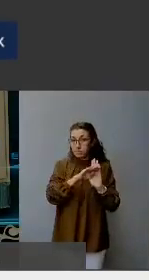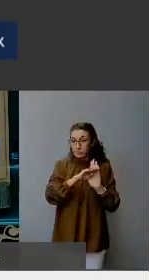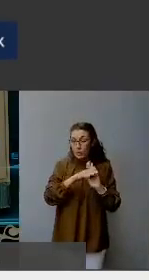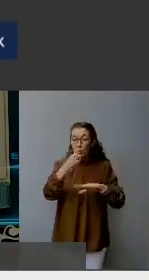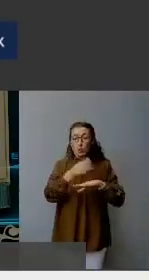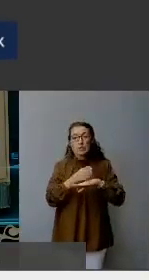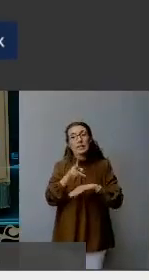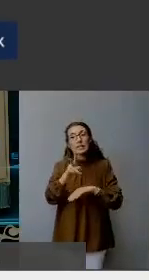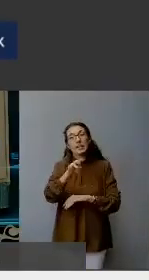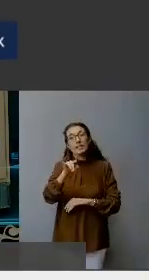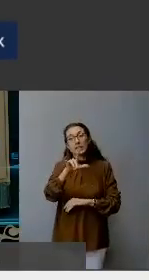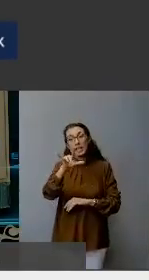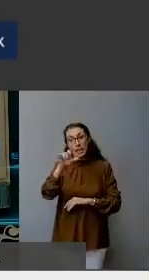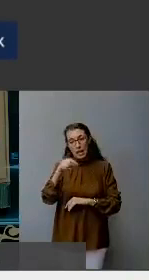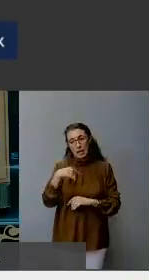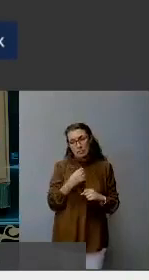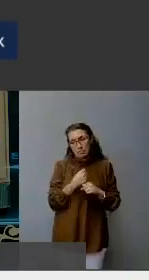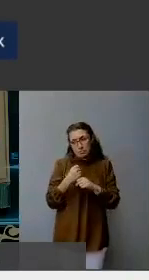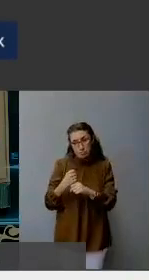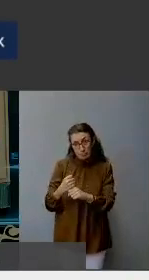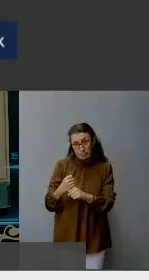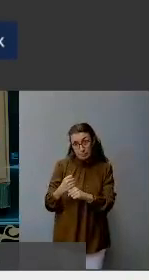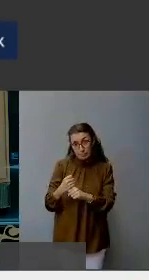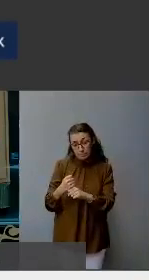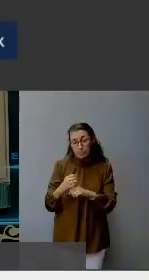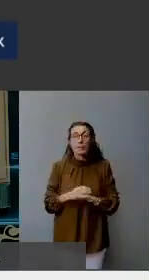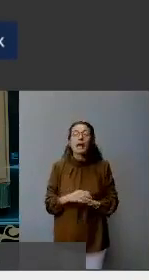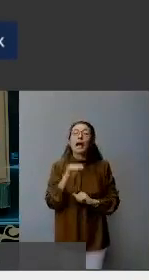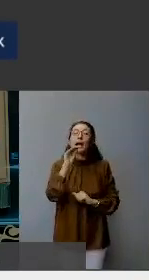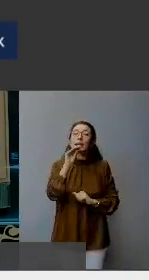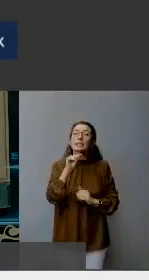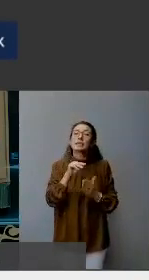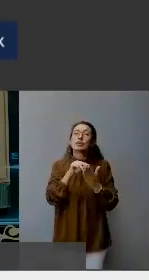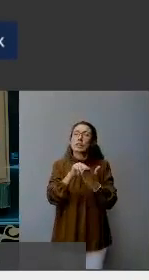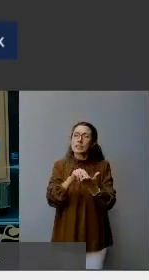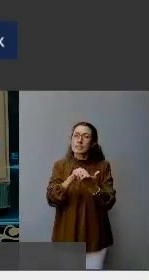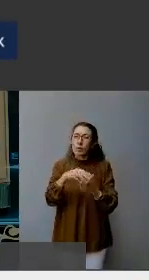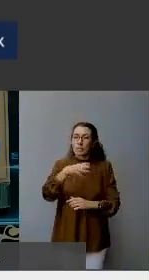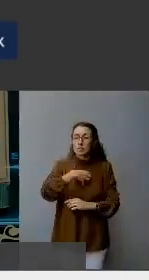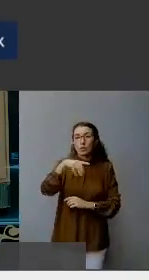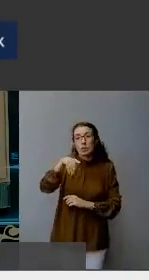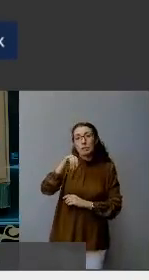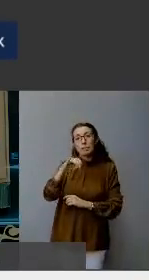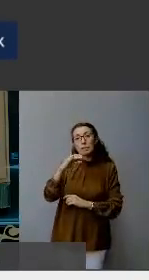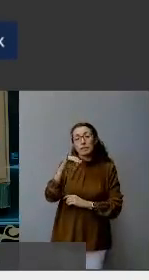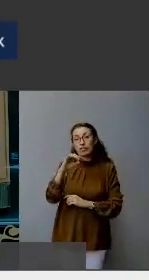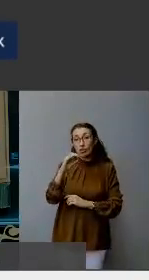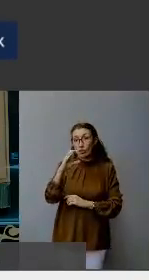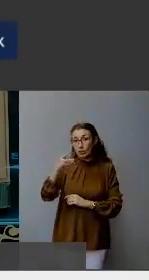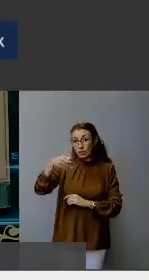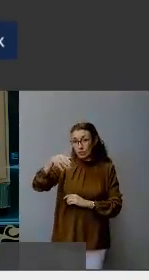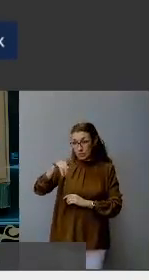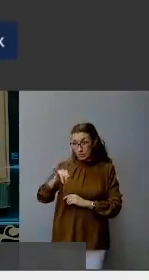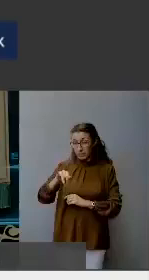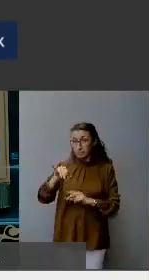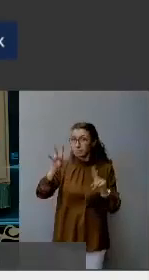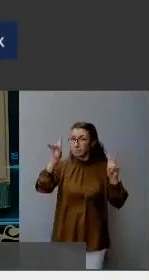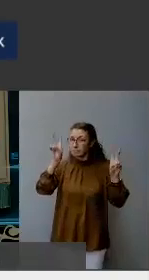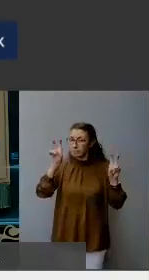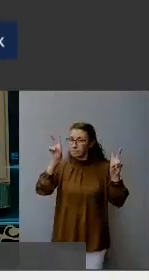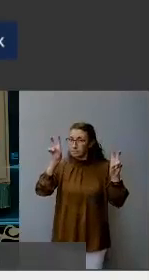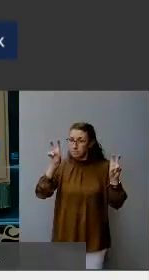qui darò la parola a brevissimo interrogazione per la sessione picciocchi risponde lei assessore in merito e